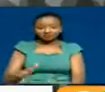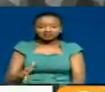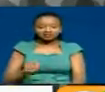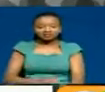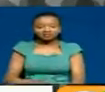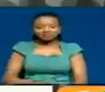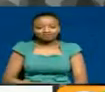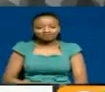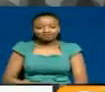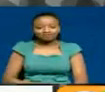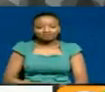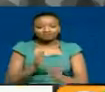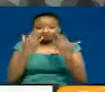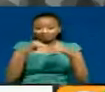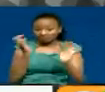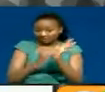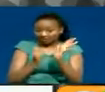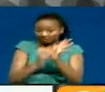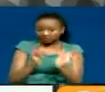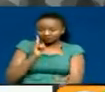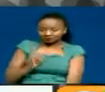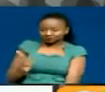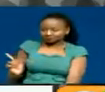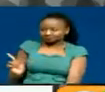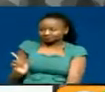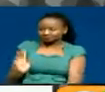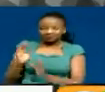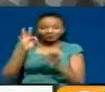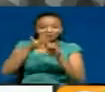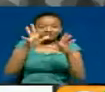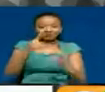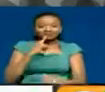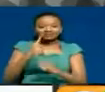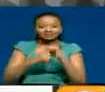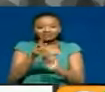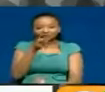423,310 voters, while Machakos led in the region with